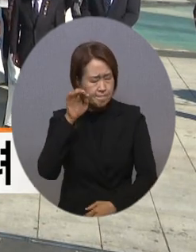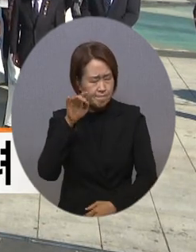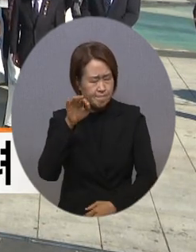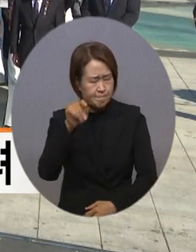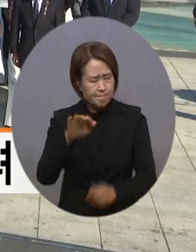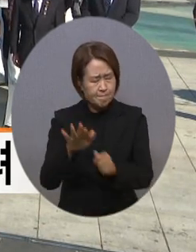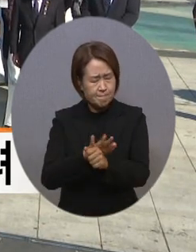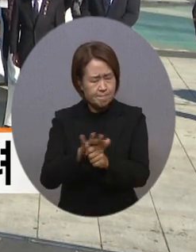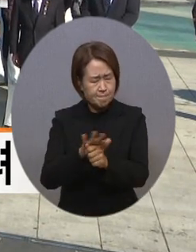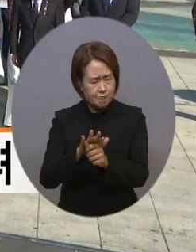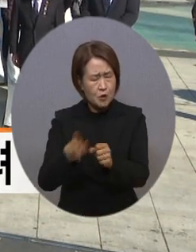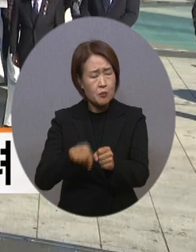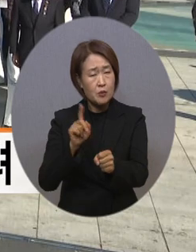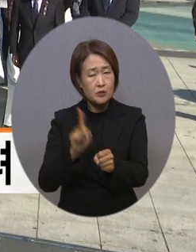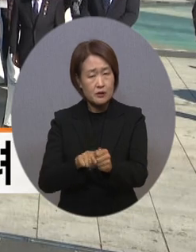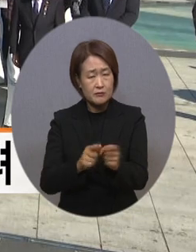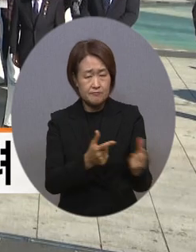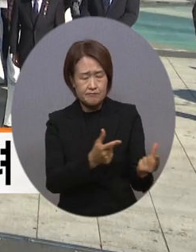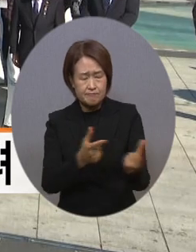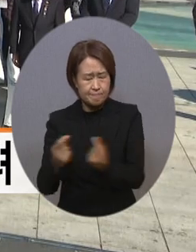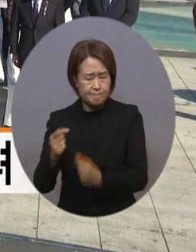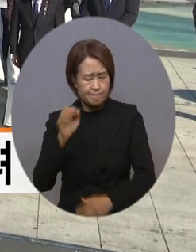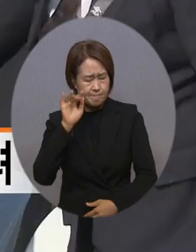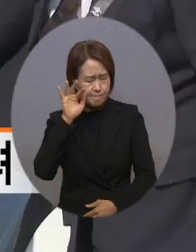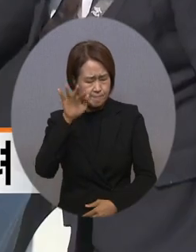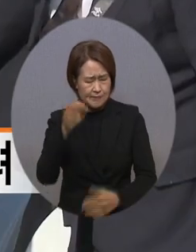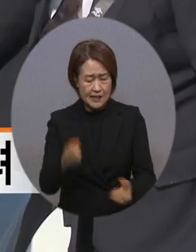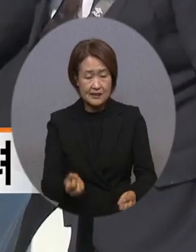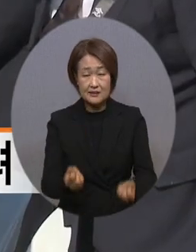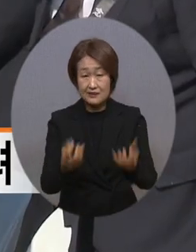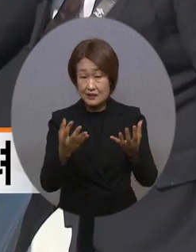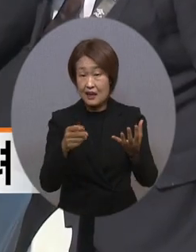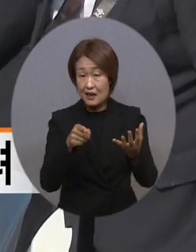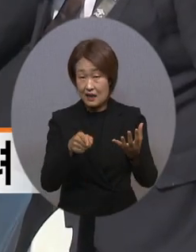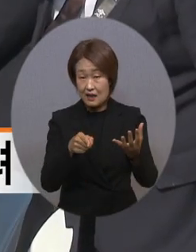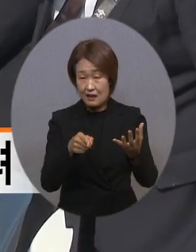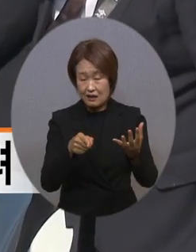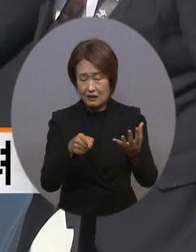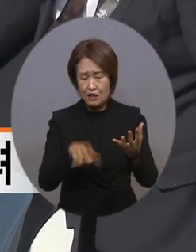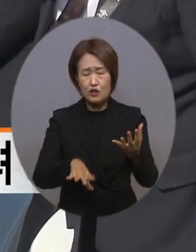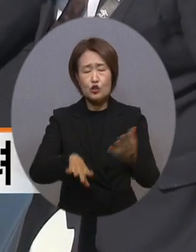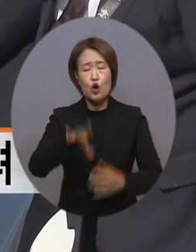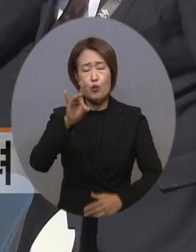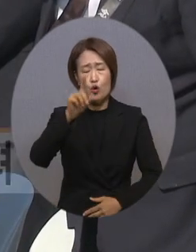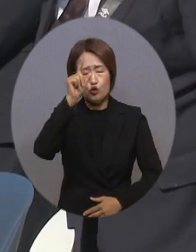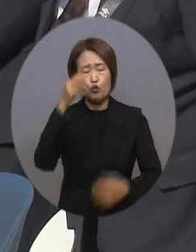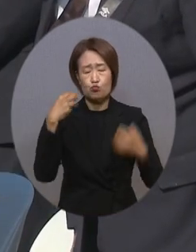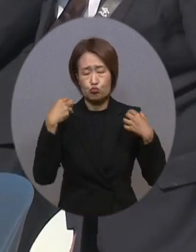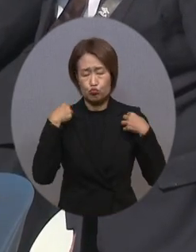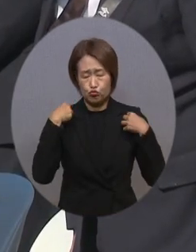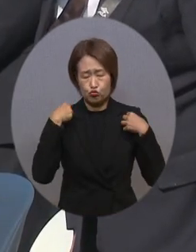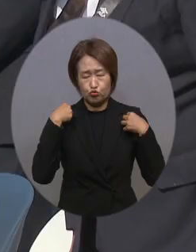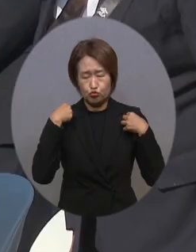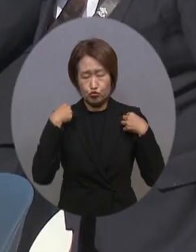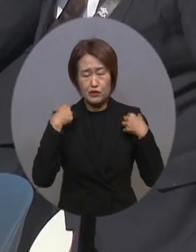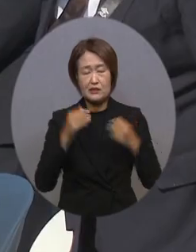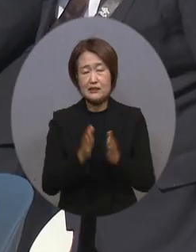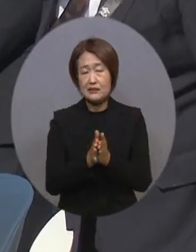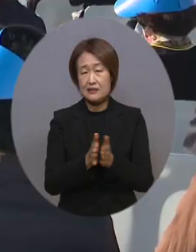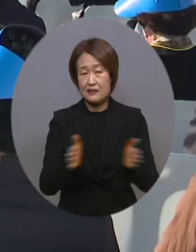위로하기 위한 합동 추념식이 처음으로 정부 주최 행사로 열렸습니다. 지난